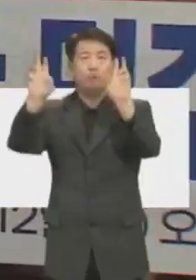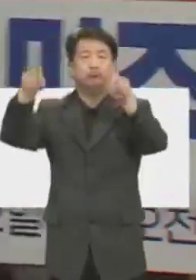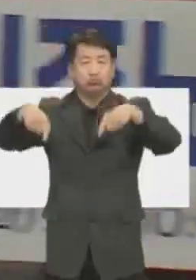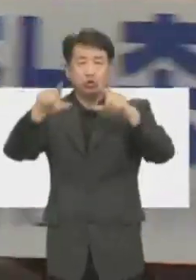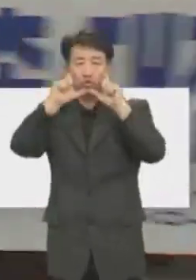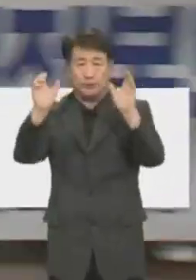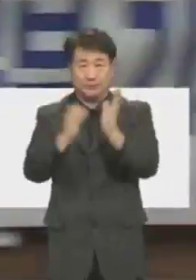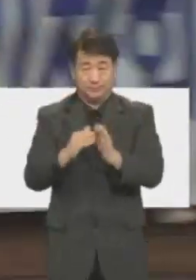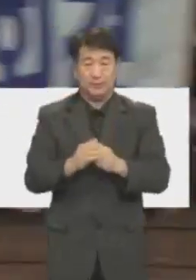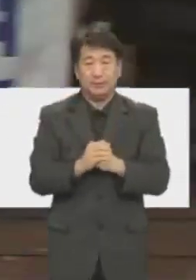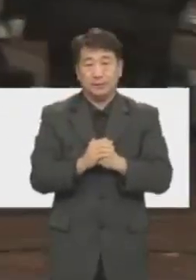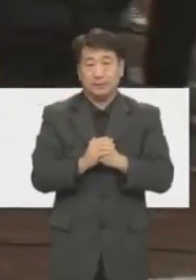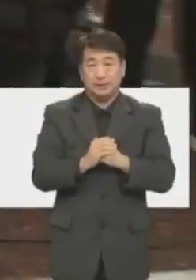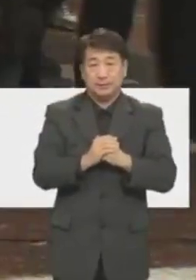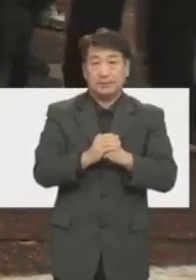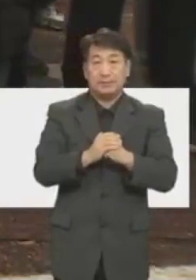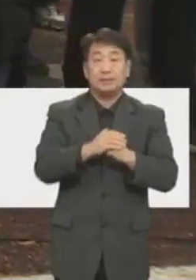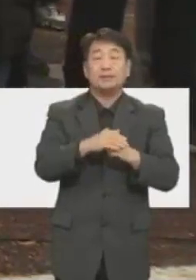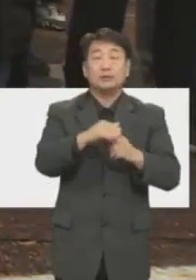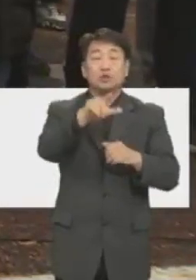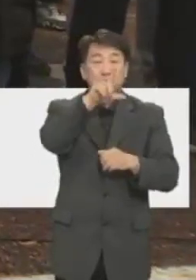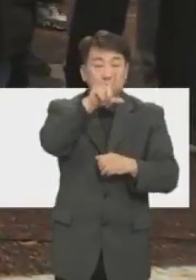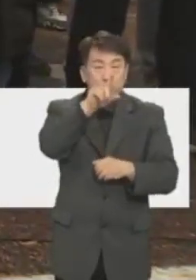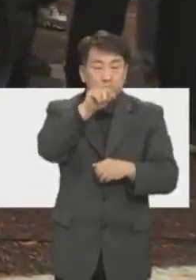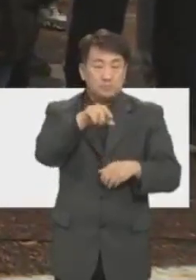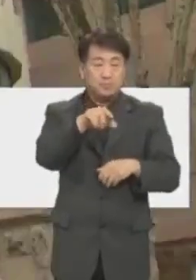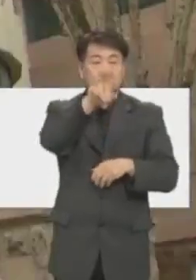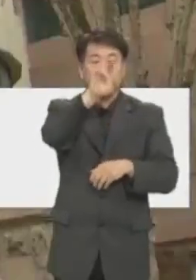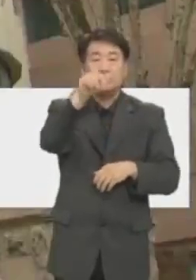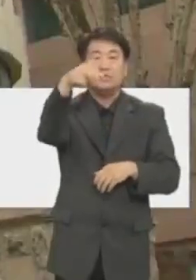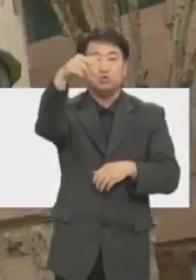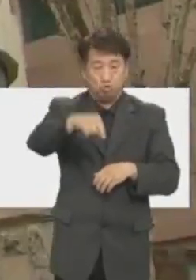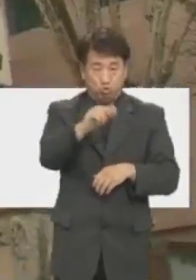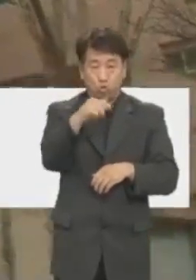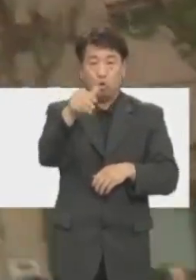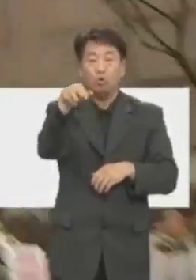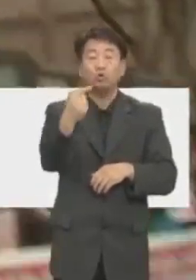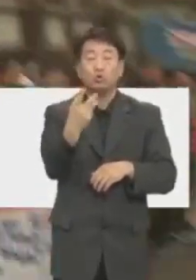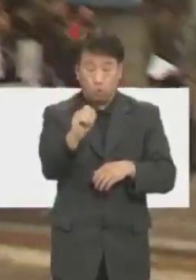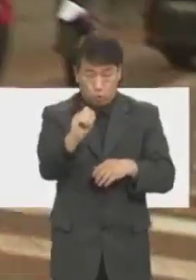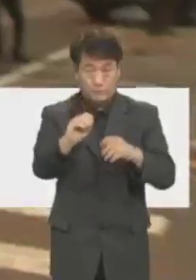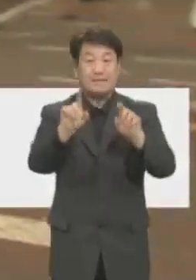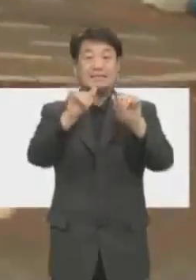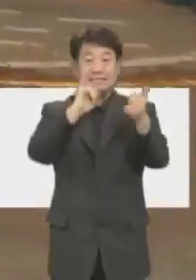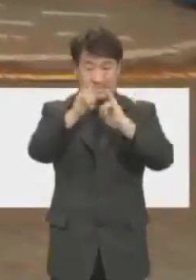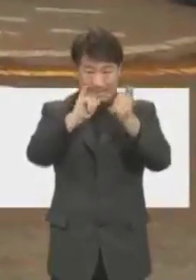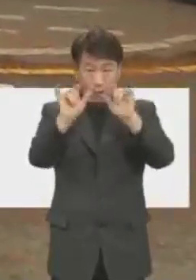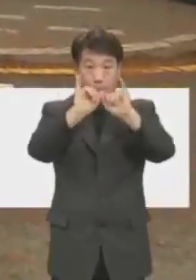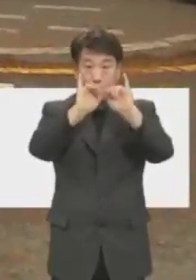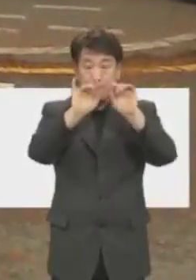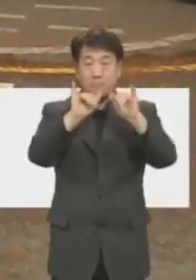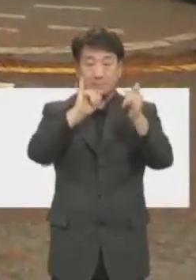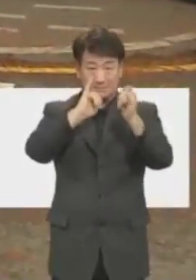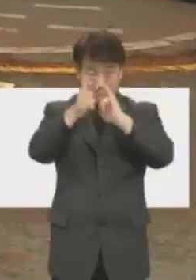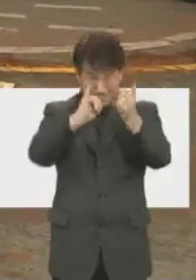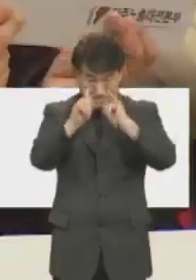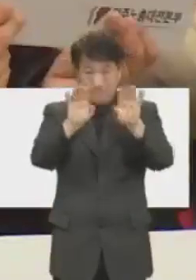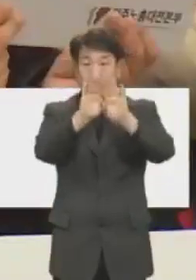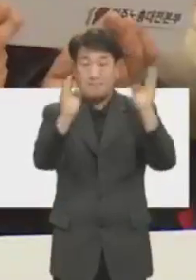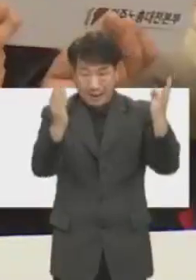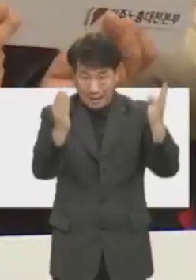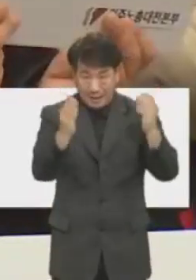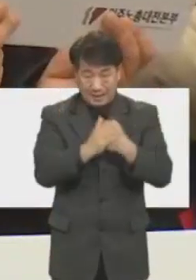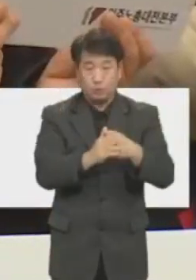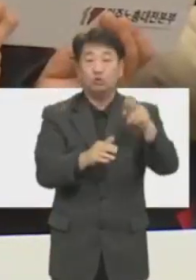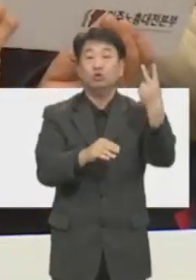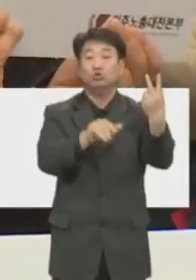주장했습니다. 민주노총 대전본부와 국민은행 콜센터 상담사들은 기자회견을 열고 대전 지역 국민은행 콜센터 용역업체